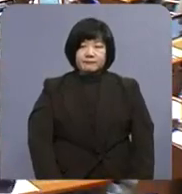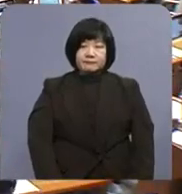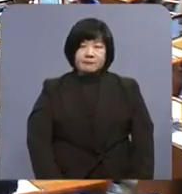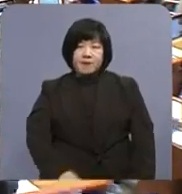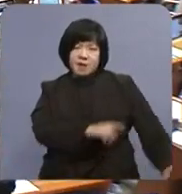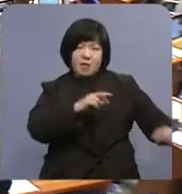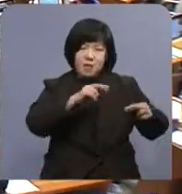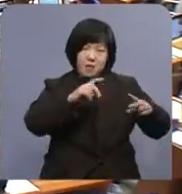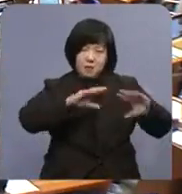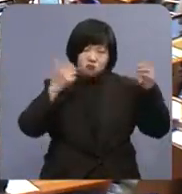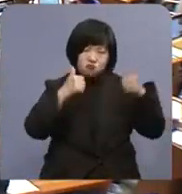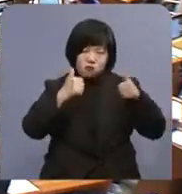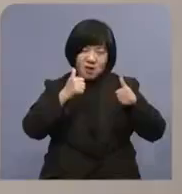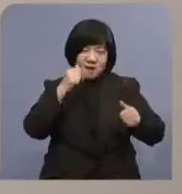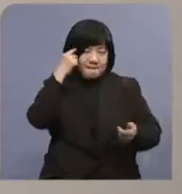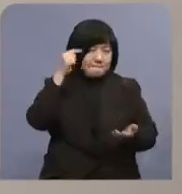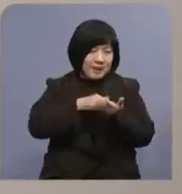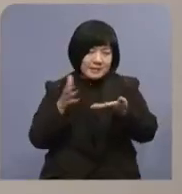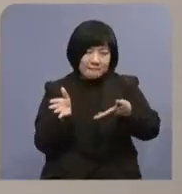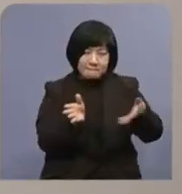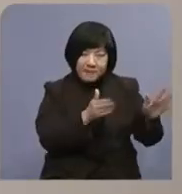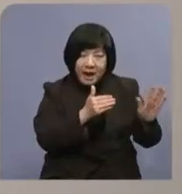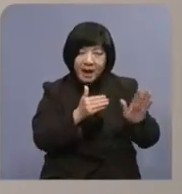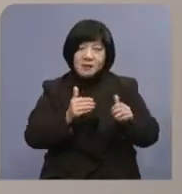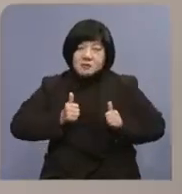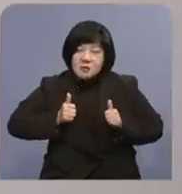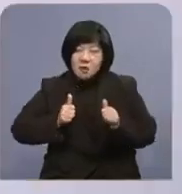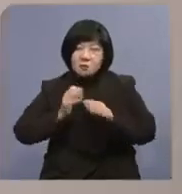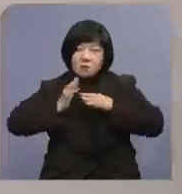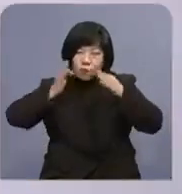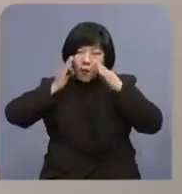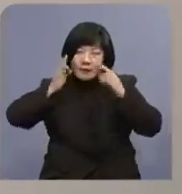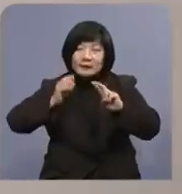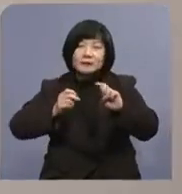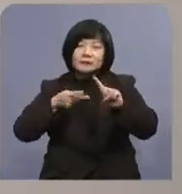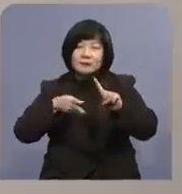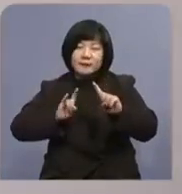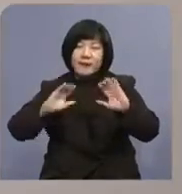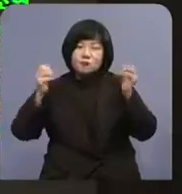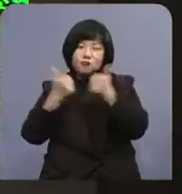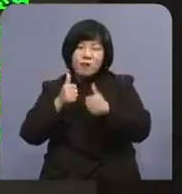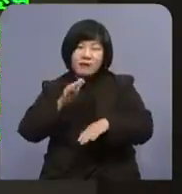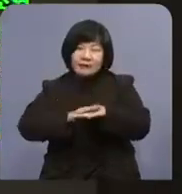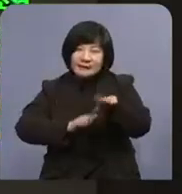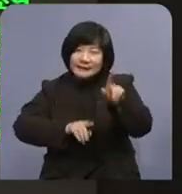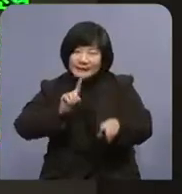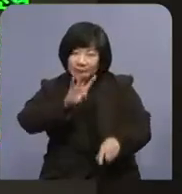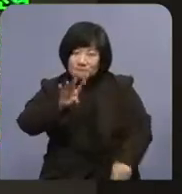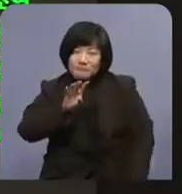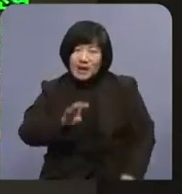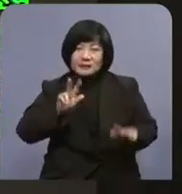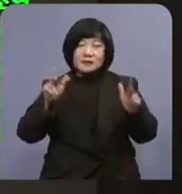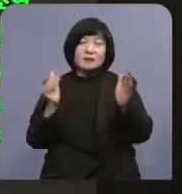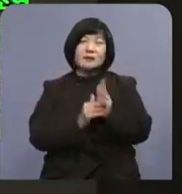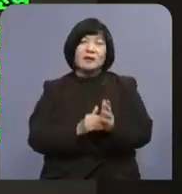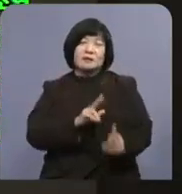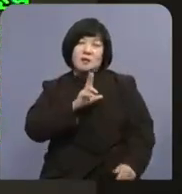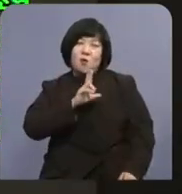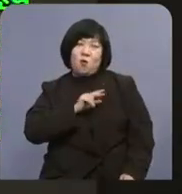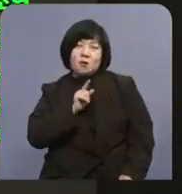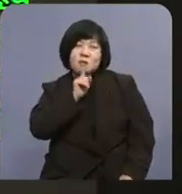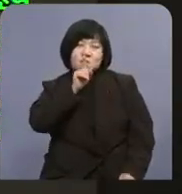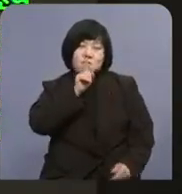싸우는 국회를 반성하고 일하는 국회로 거듭나기로 한 제21대 국회 얼마나 실천했을까 지금까지 의원들이 발휘한